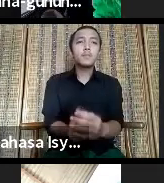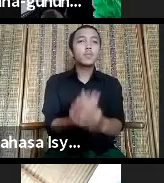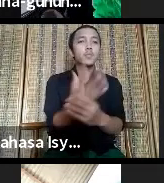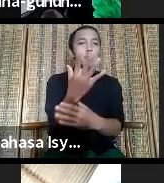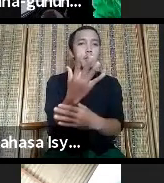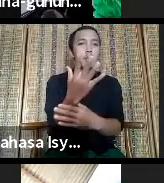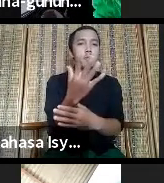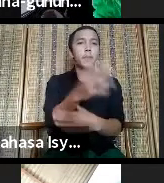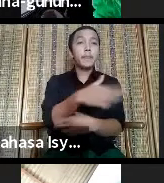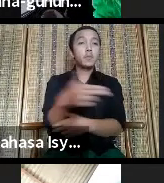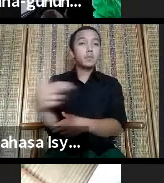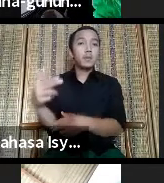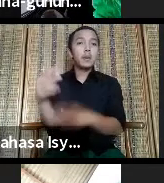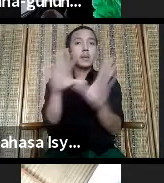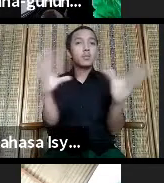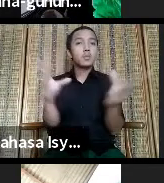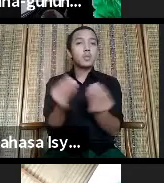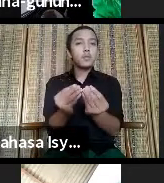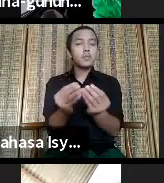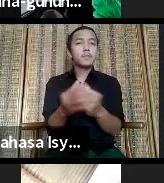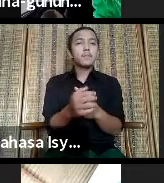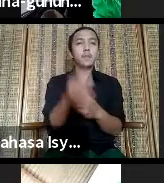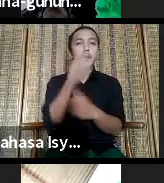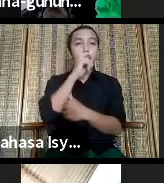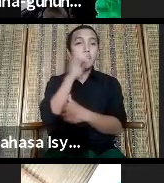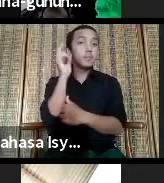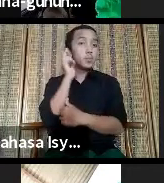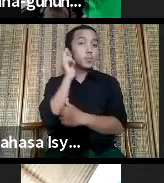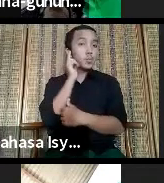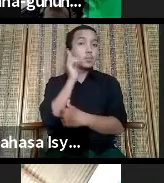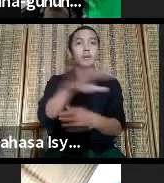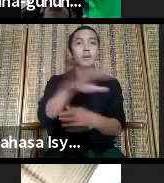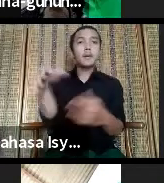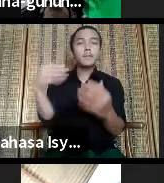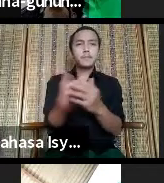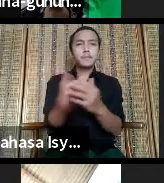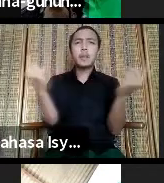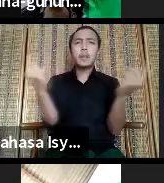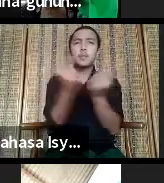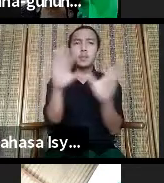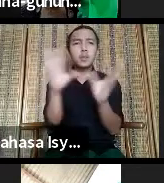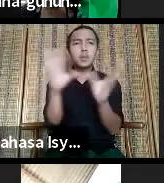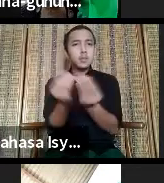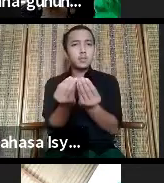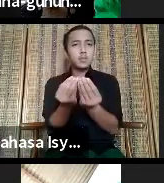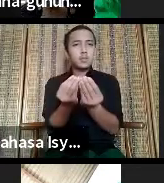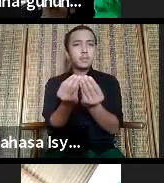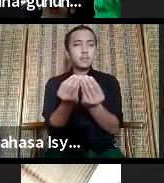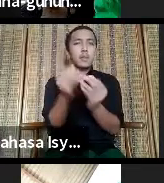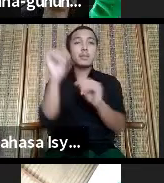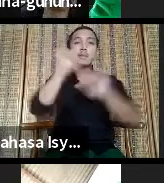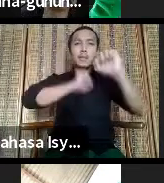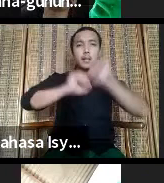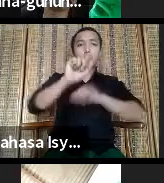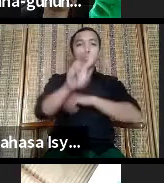orang. Bapak-Ibu sekalian, Temu Inklusi merupakan agenda 2 tahunan yang merupakan ajang